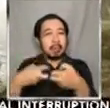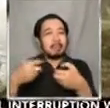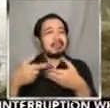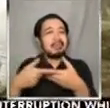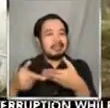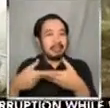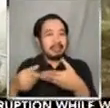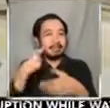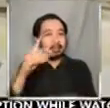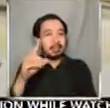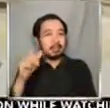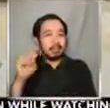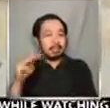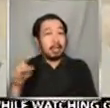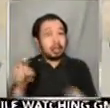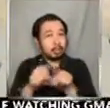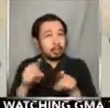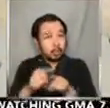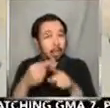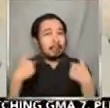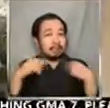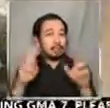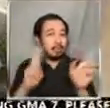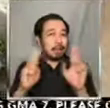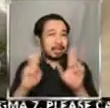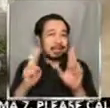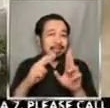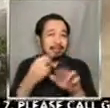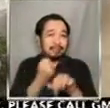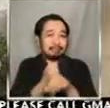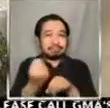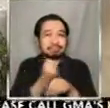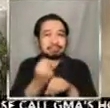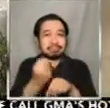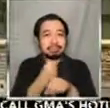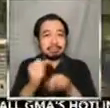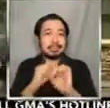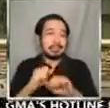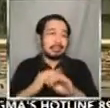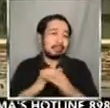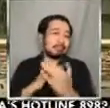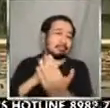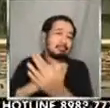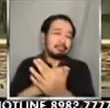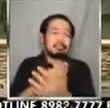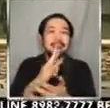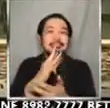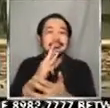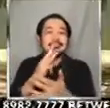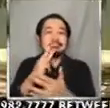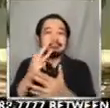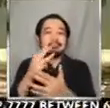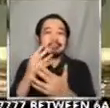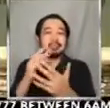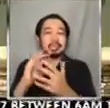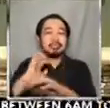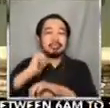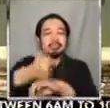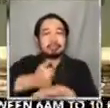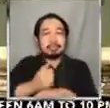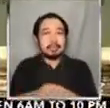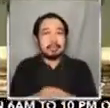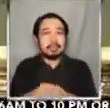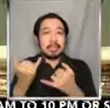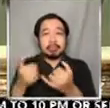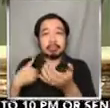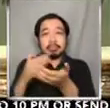mga nakaabang din na sandbags na siya raw magpapatibay rin sa inilalagay na istruktura. Nagsadya ang GMA News sa National